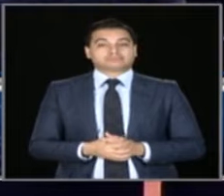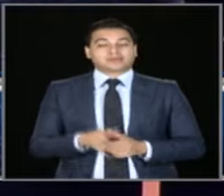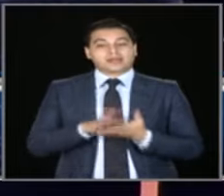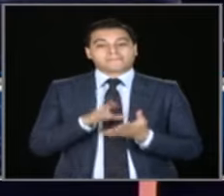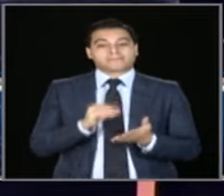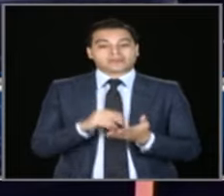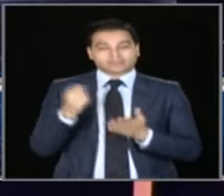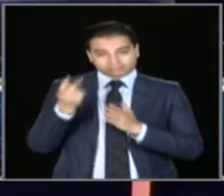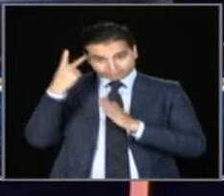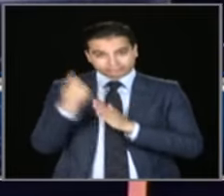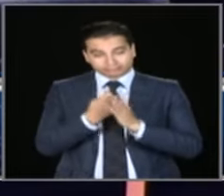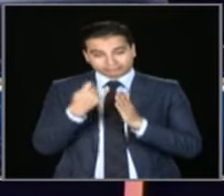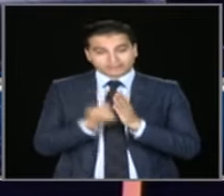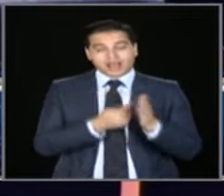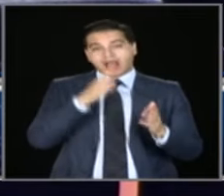ابتدى في كتابتها